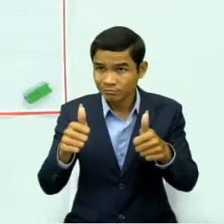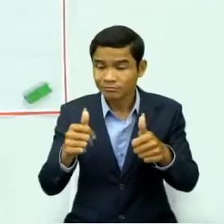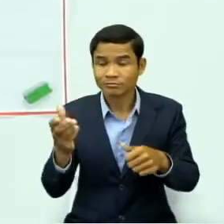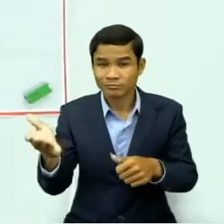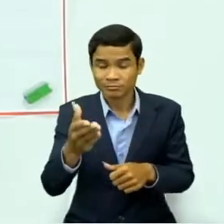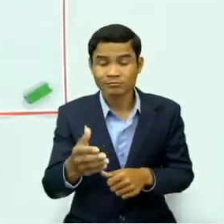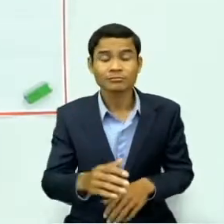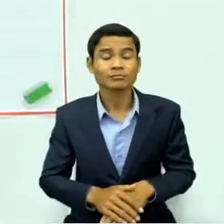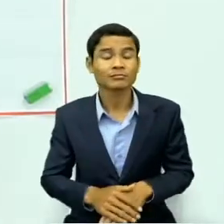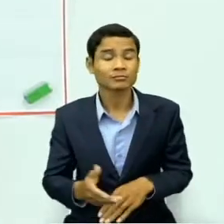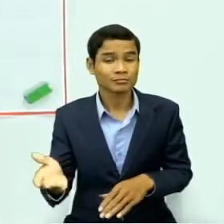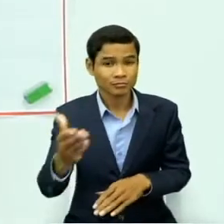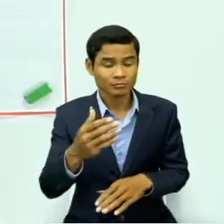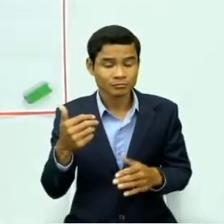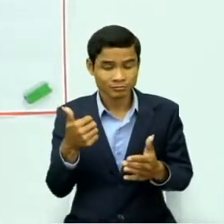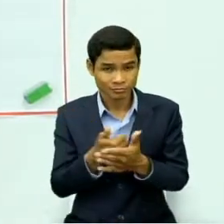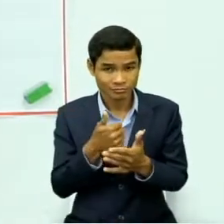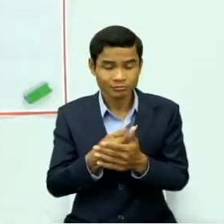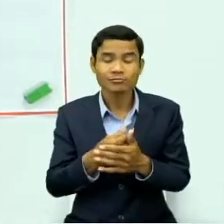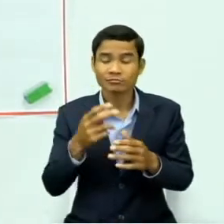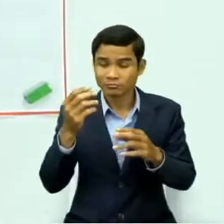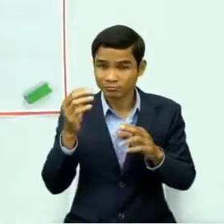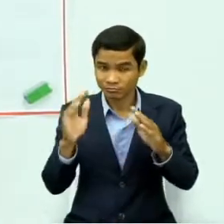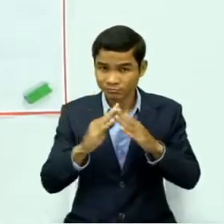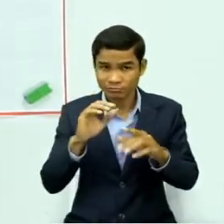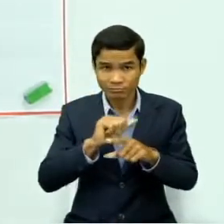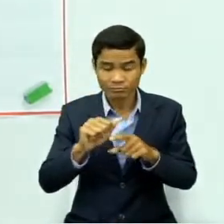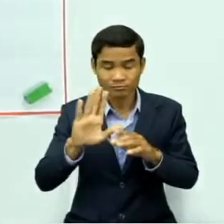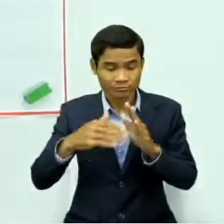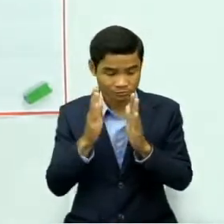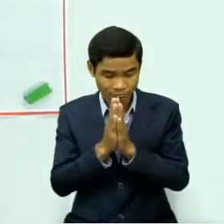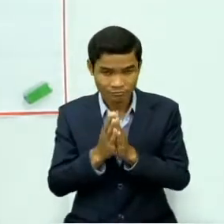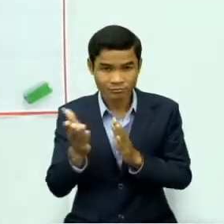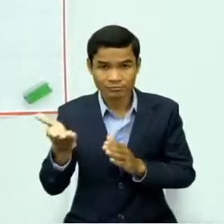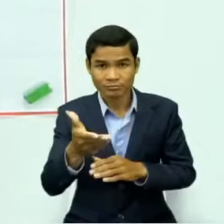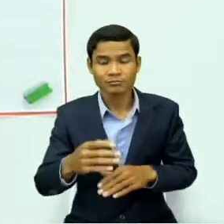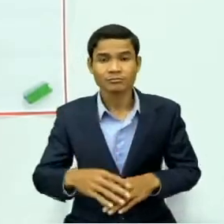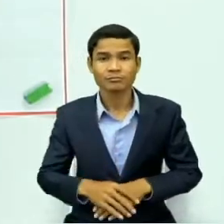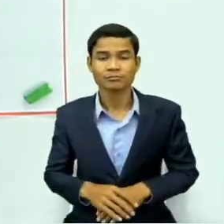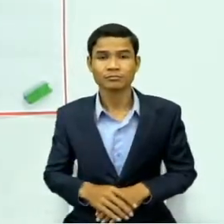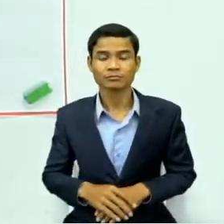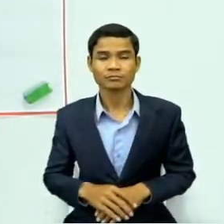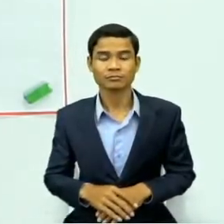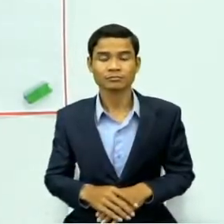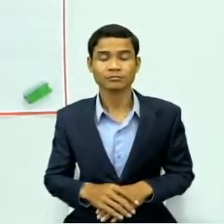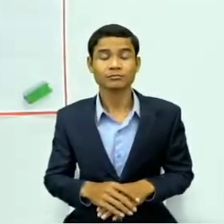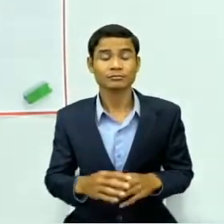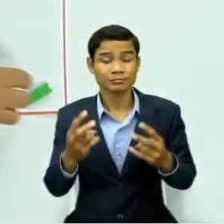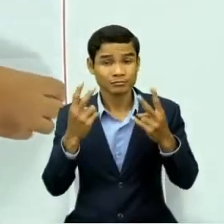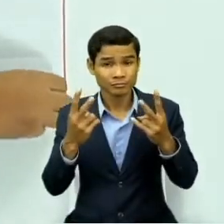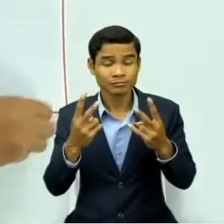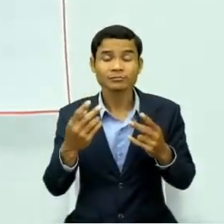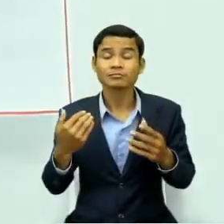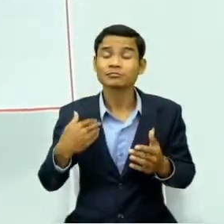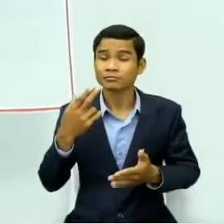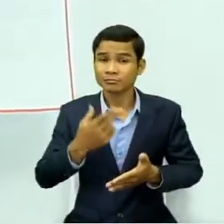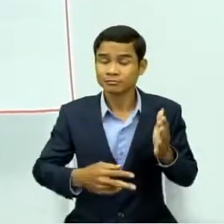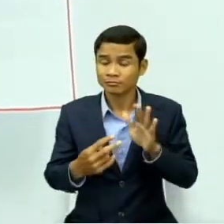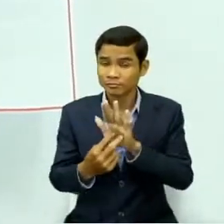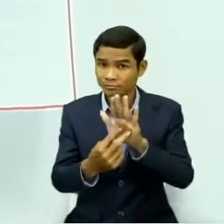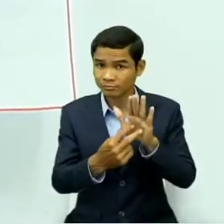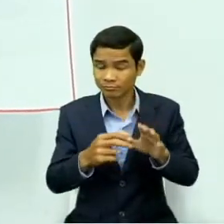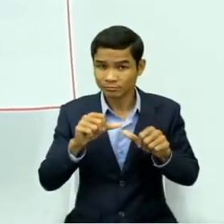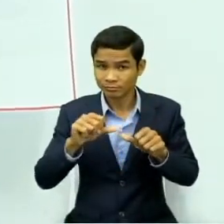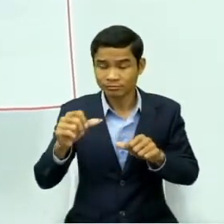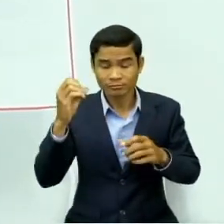ở con tặng ở khả nì. Đại bán. Phước cái cặp tìa hả ná, ọc con. Chà, con chăm mơ mớ ta nè, cô mình là vầy mà bằng hành con